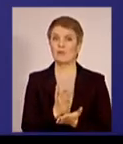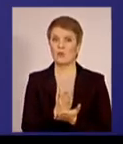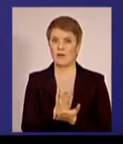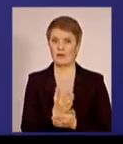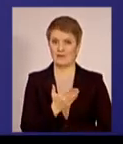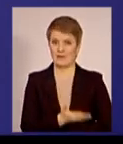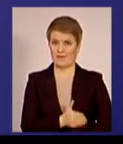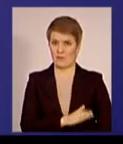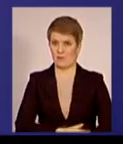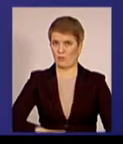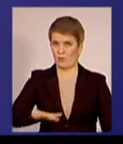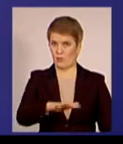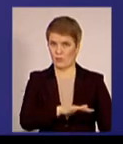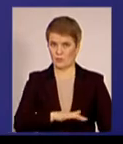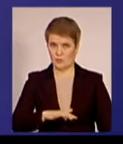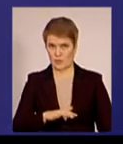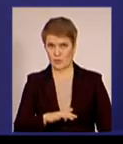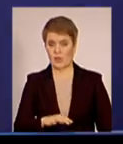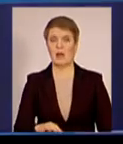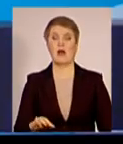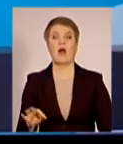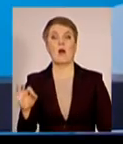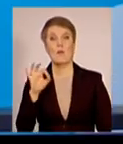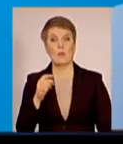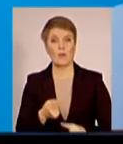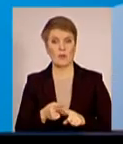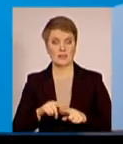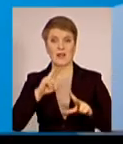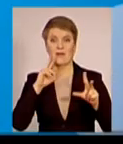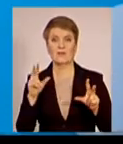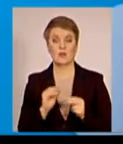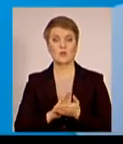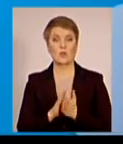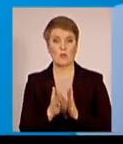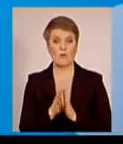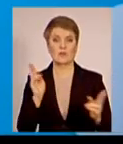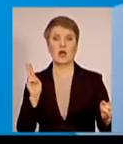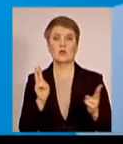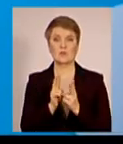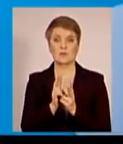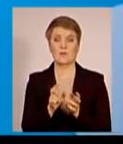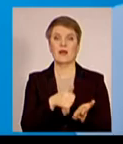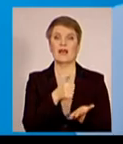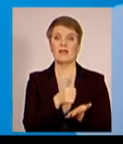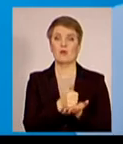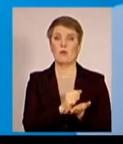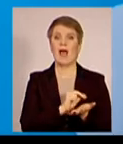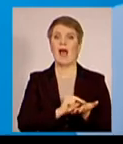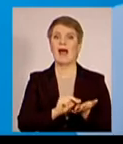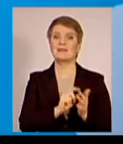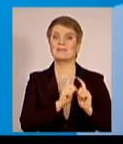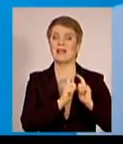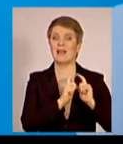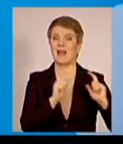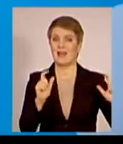президента Костянтин Єлісєєв. За його словами, про це вдалося домовитися на зустрічі з керівником канцелярії президента Польщі Кшиштофом